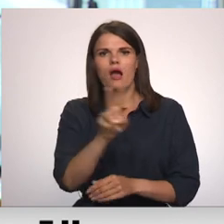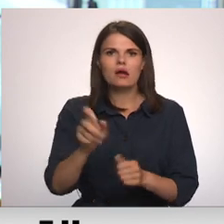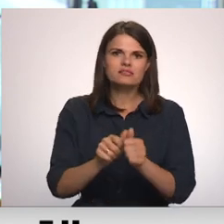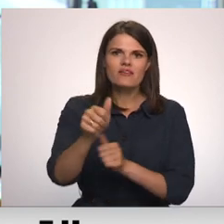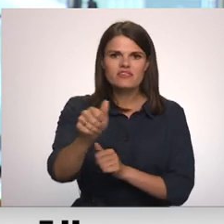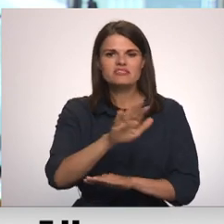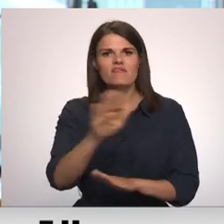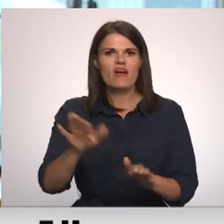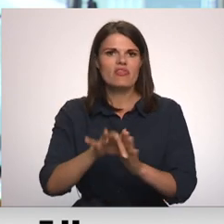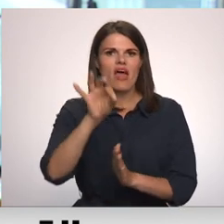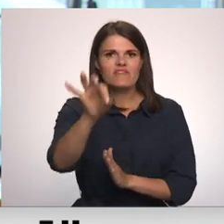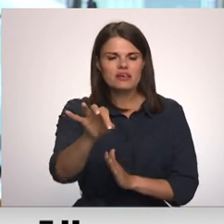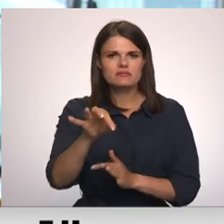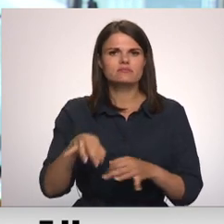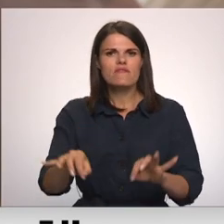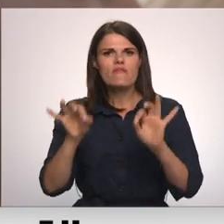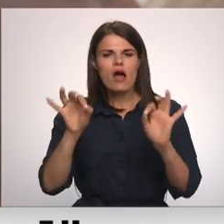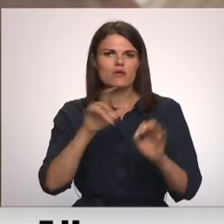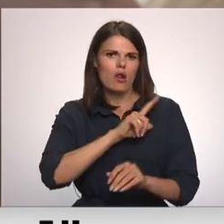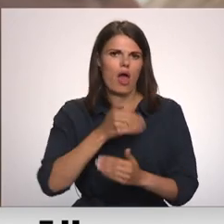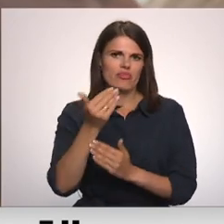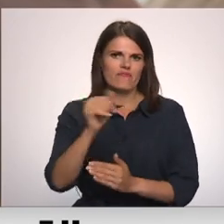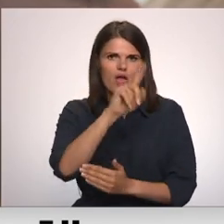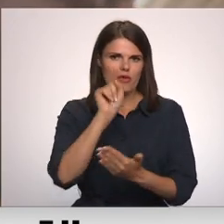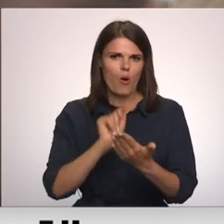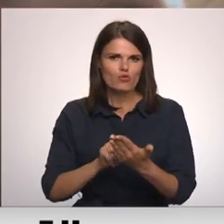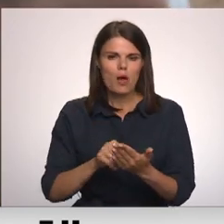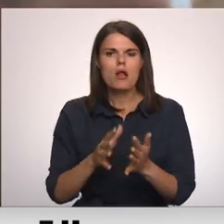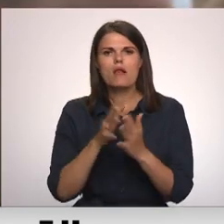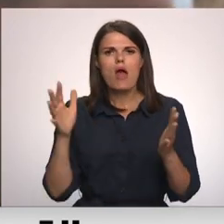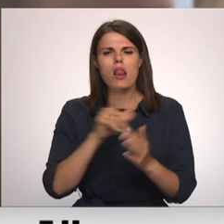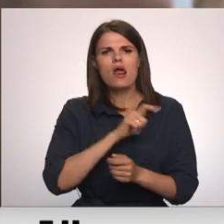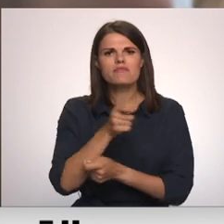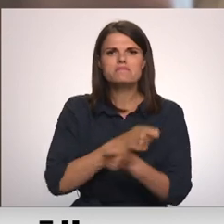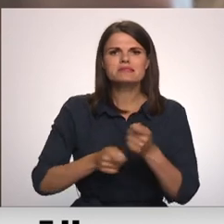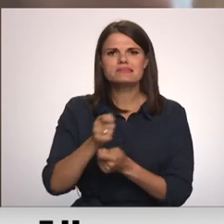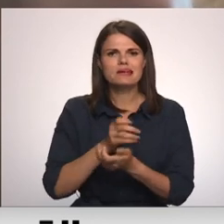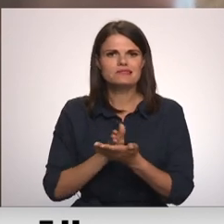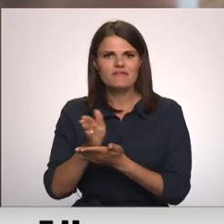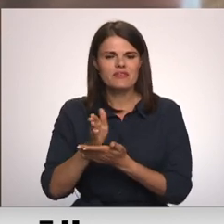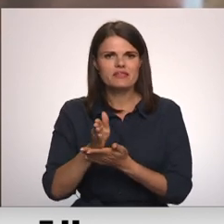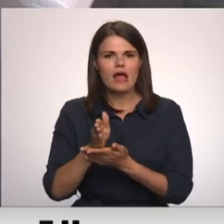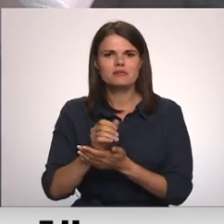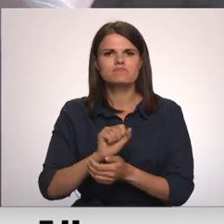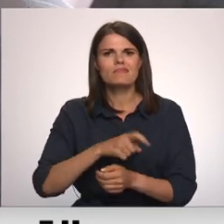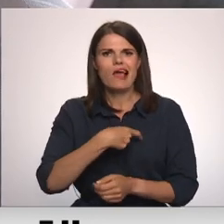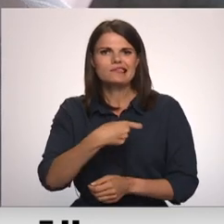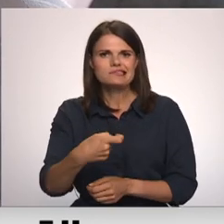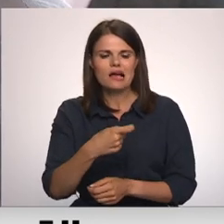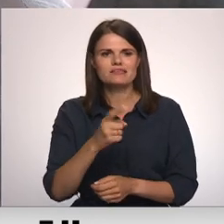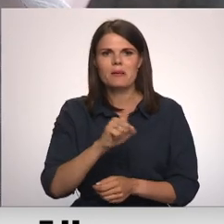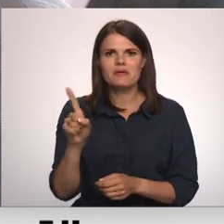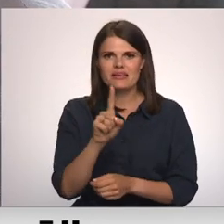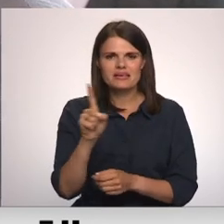būtisks Latvijai jautājums. Lielākie Latvijas investīciju vides izaicinājumi pēc ārvalstu uzņēmēju domām ir